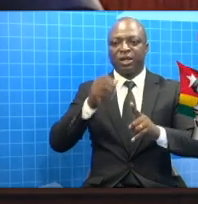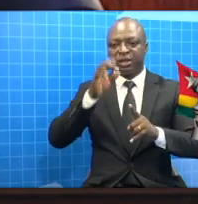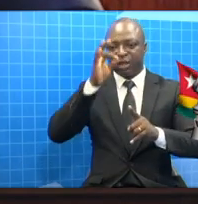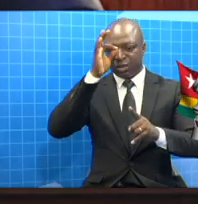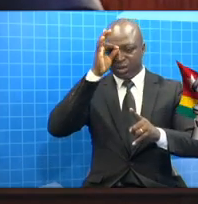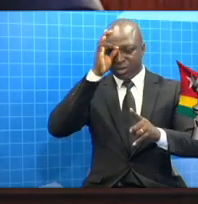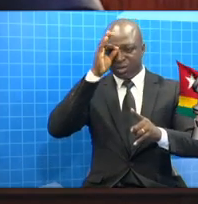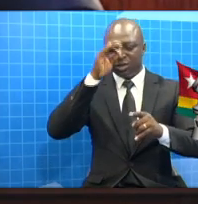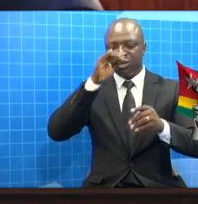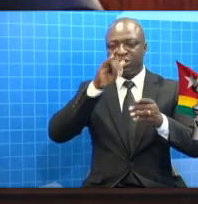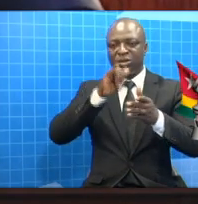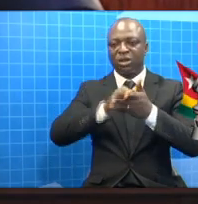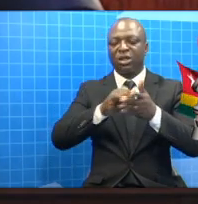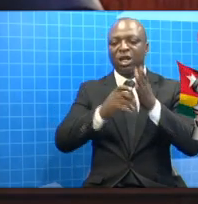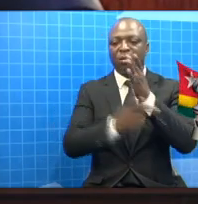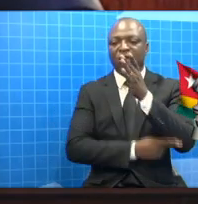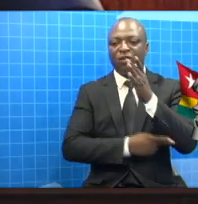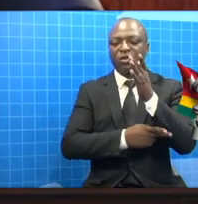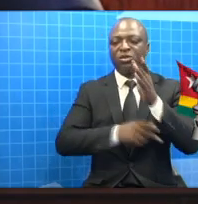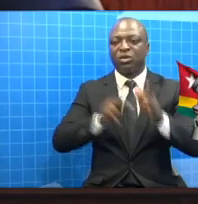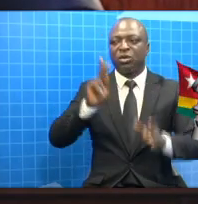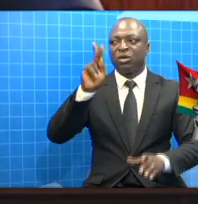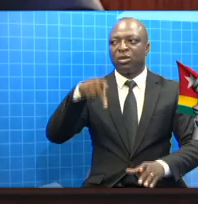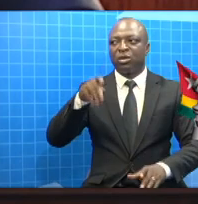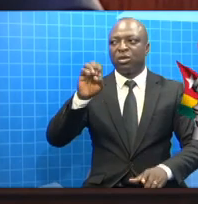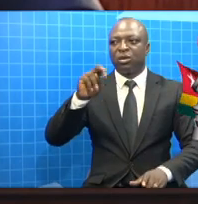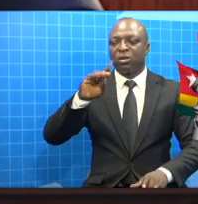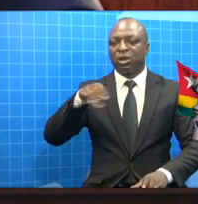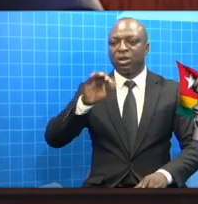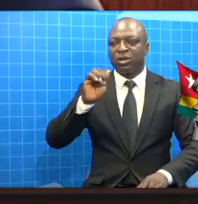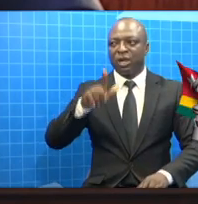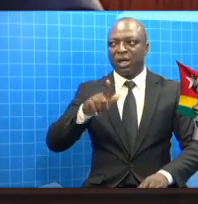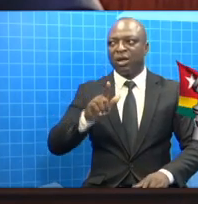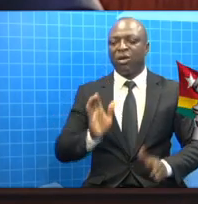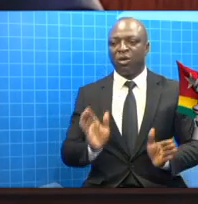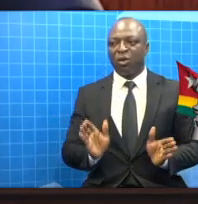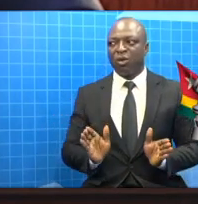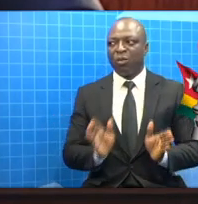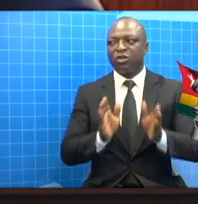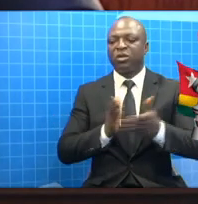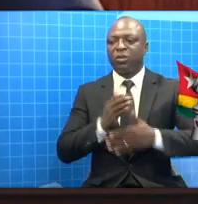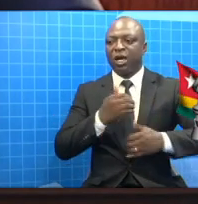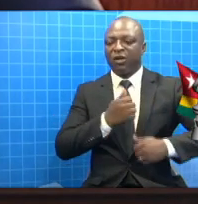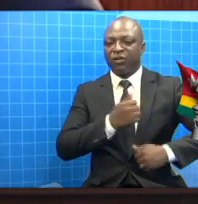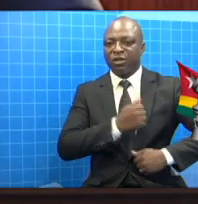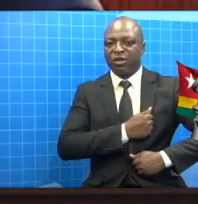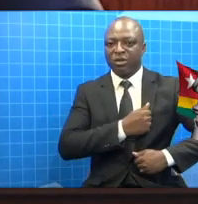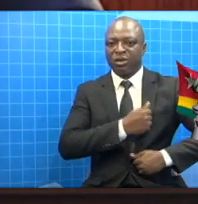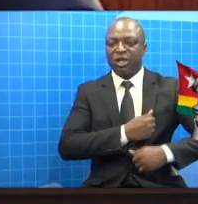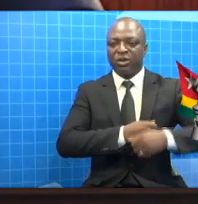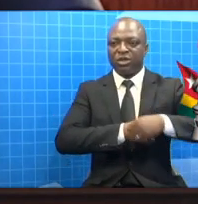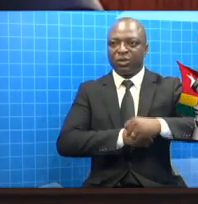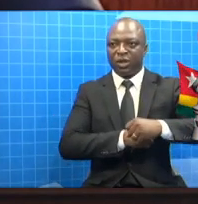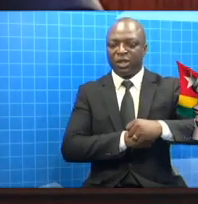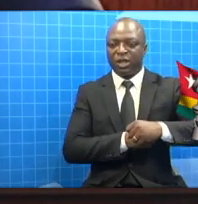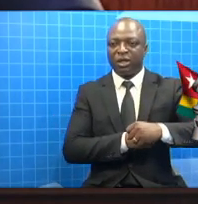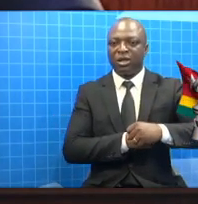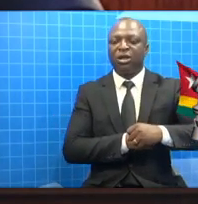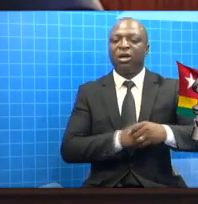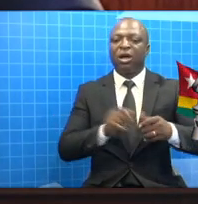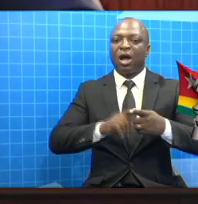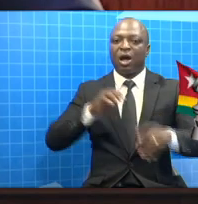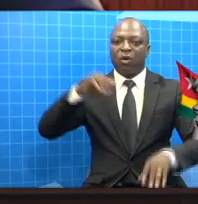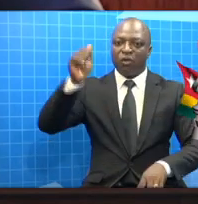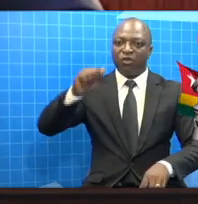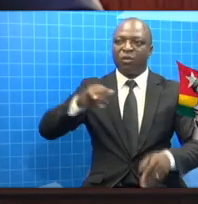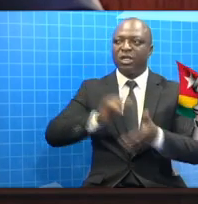Sanluanga, dans la préfecture de Pendjal, repoussée par nos forces de défense et de sécurité, a confirmé